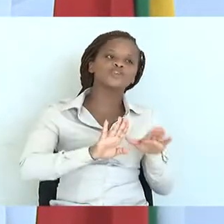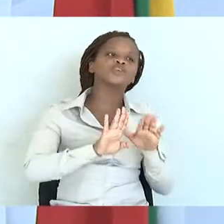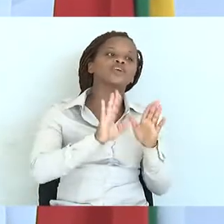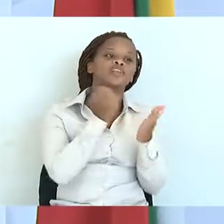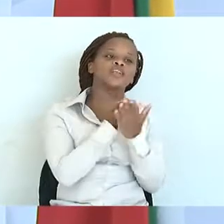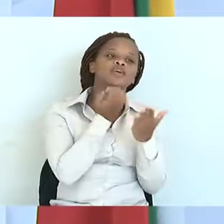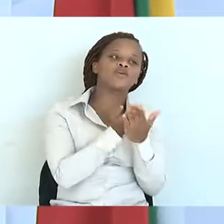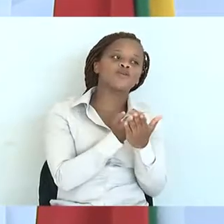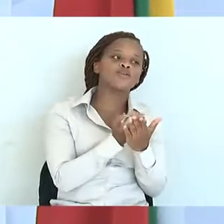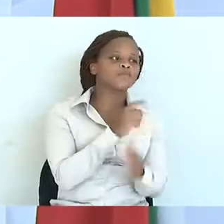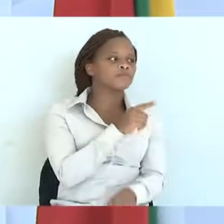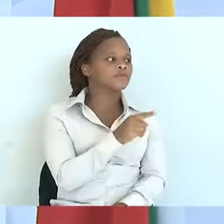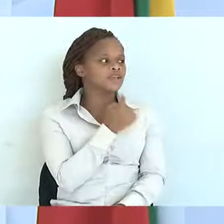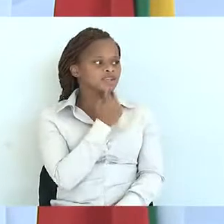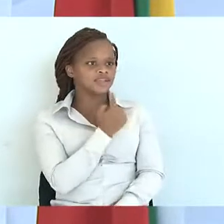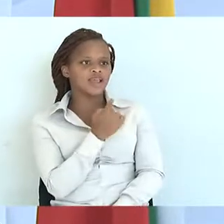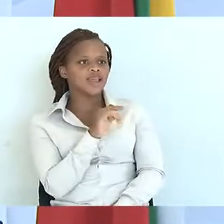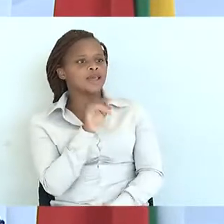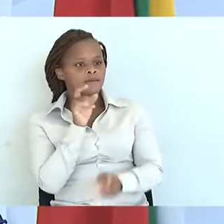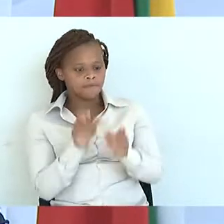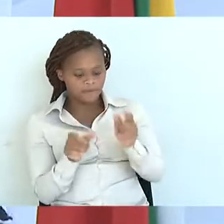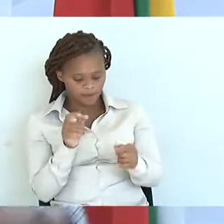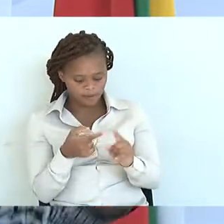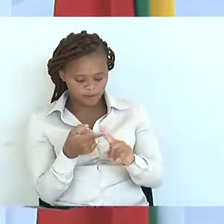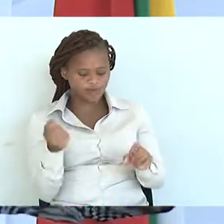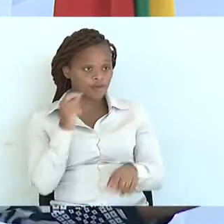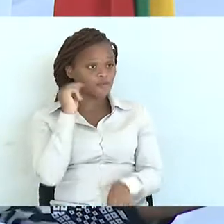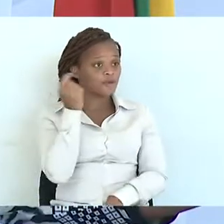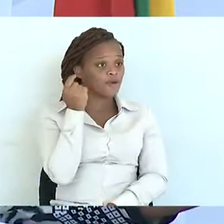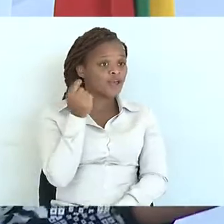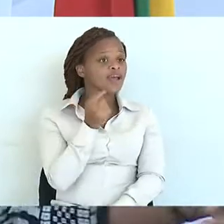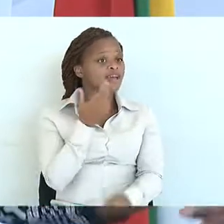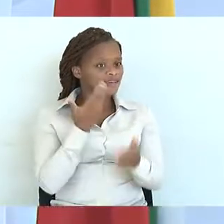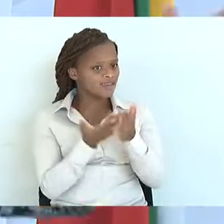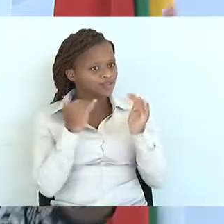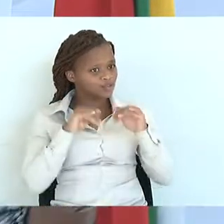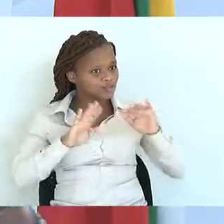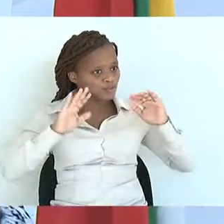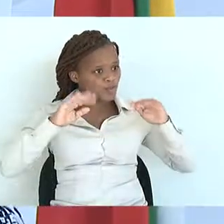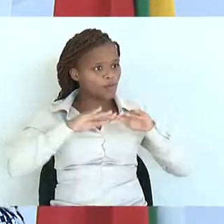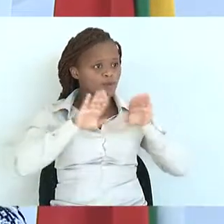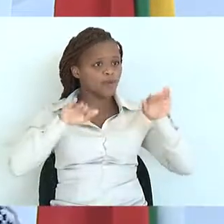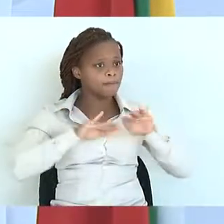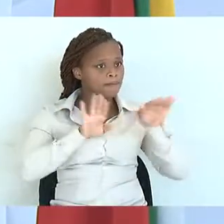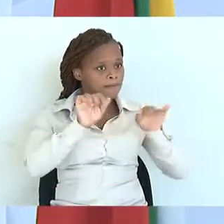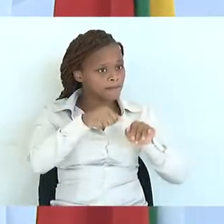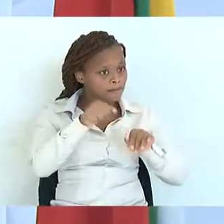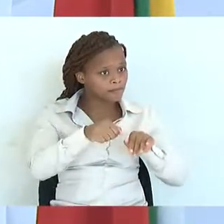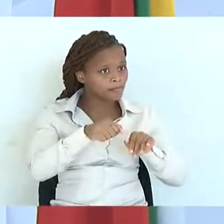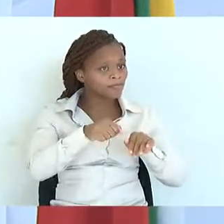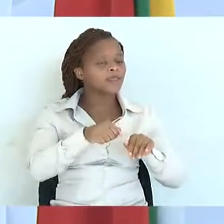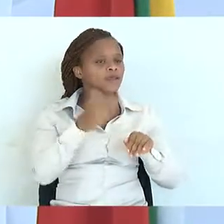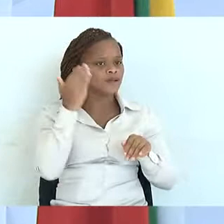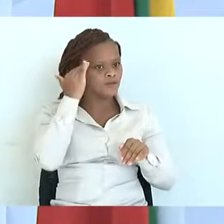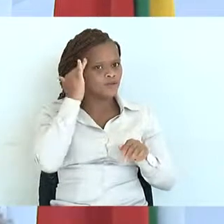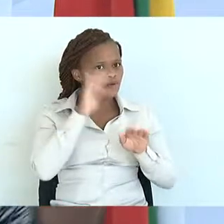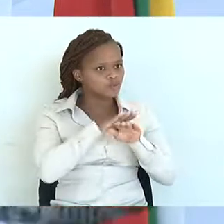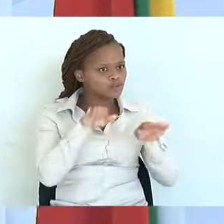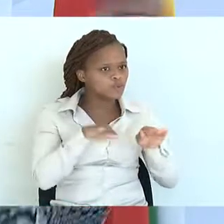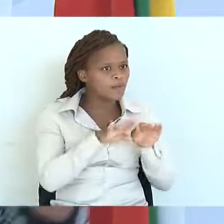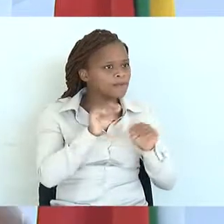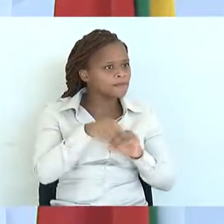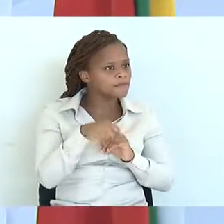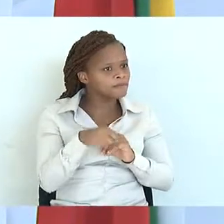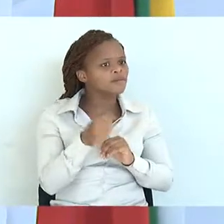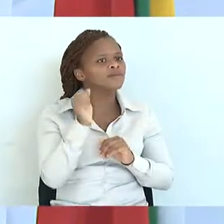ngithi abantu basemakhaya bazi ukubhukuda angithi bazi ukubhukuda. Abantu abazi ukubhukuda ngi-right ne swimming. Abantu abakwazi ukubhukuda then